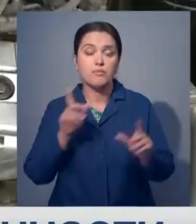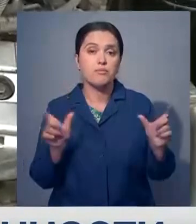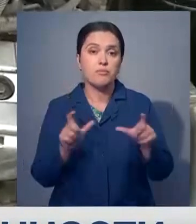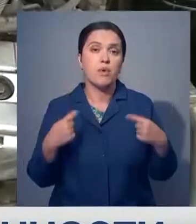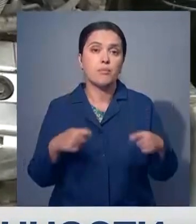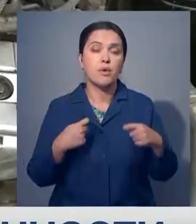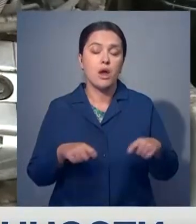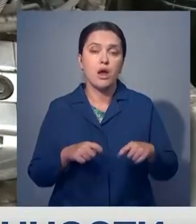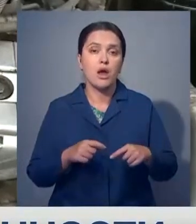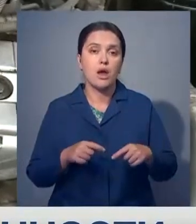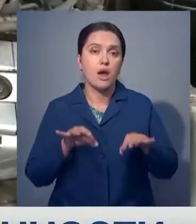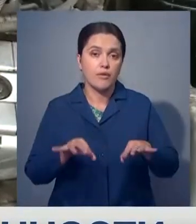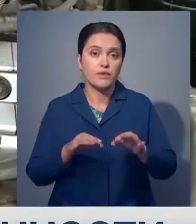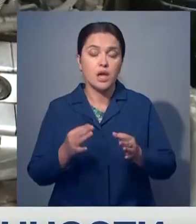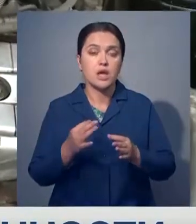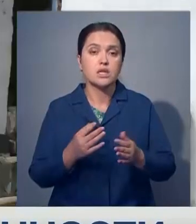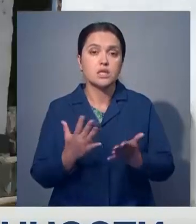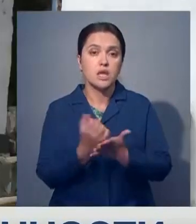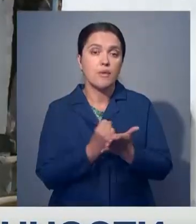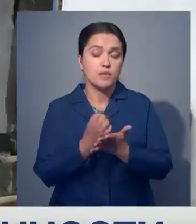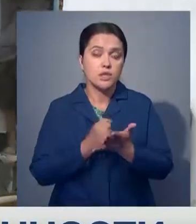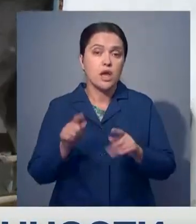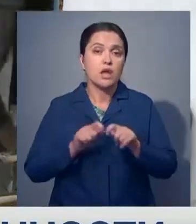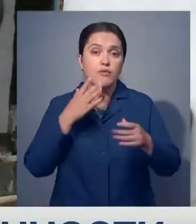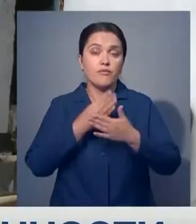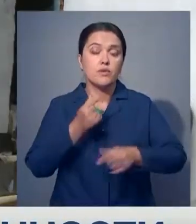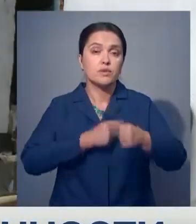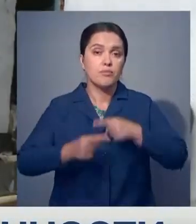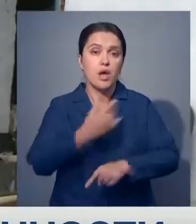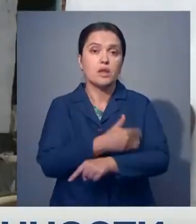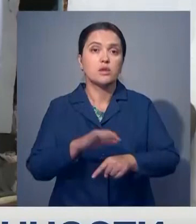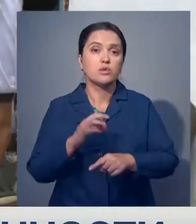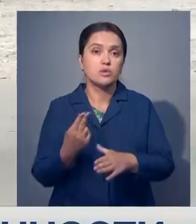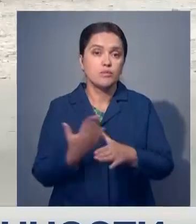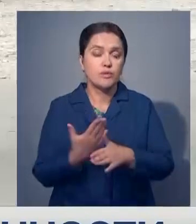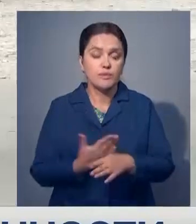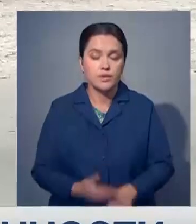магазине автозапчастей. Открыть собственное дело получилось благодаря адресной социальной помощи.